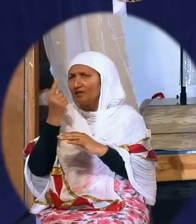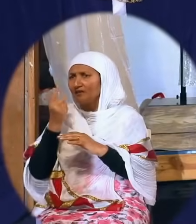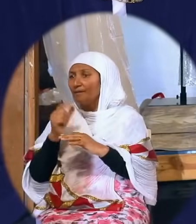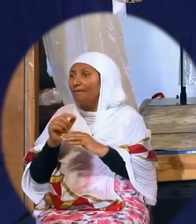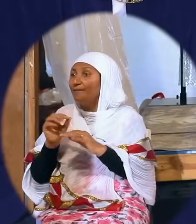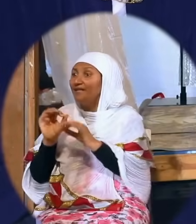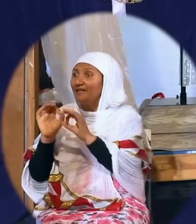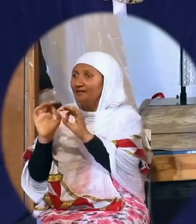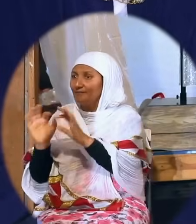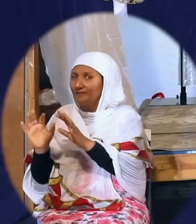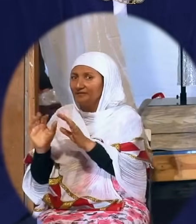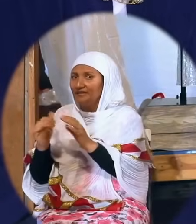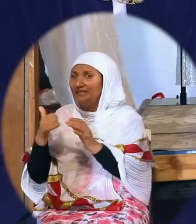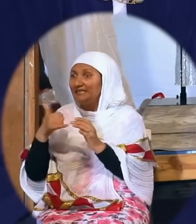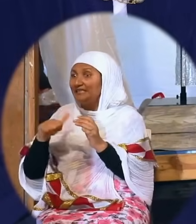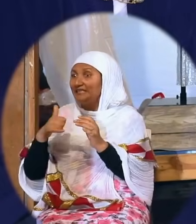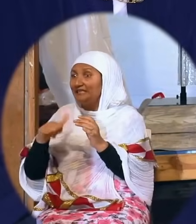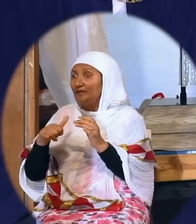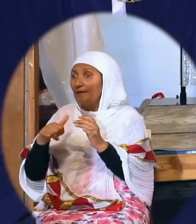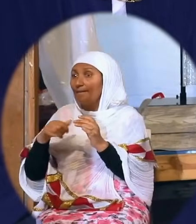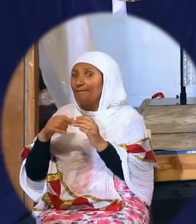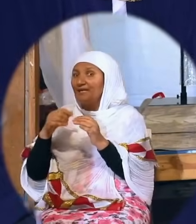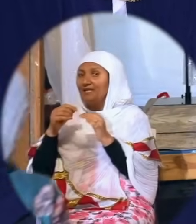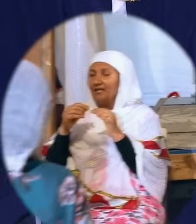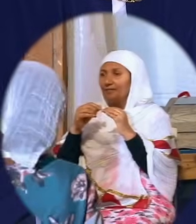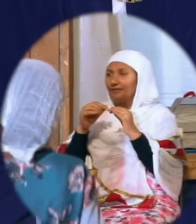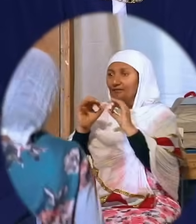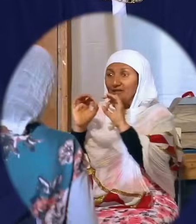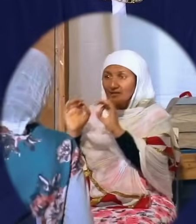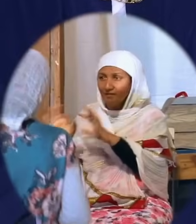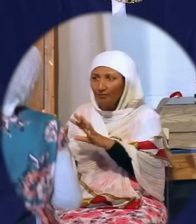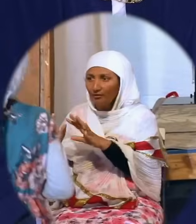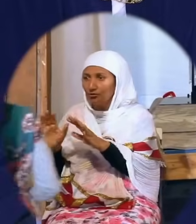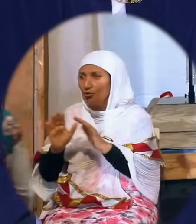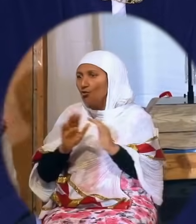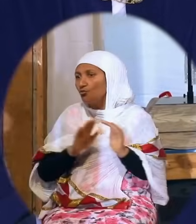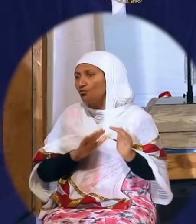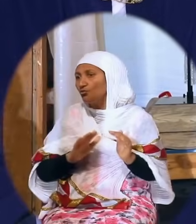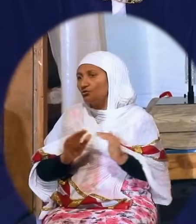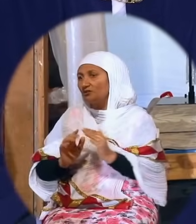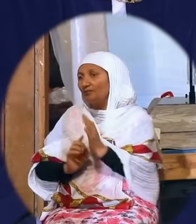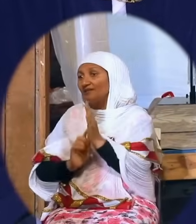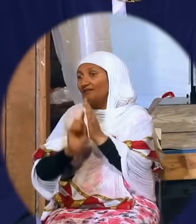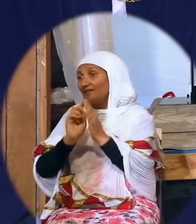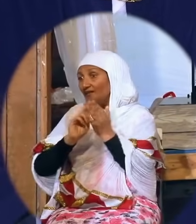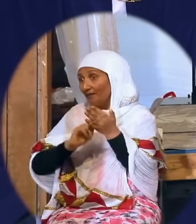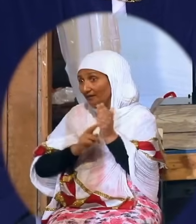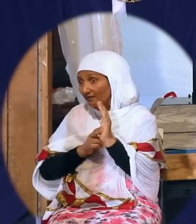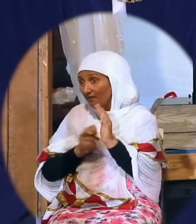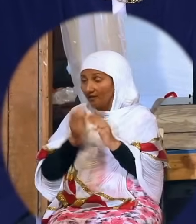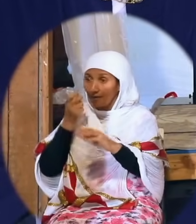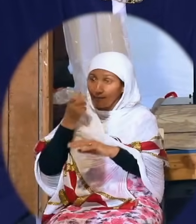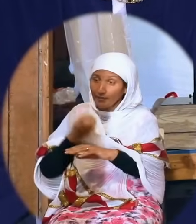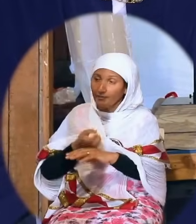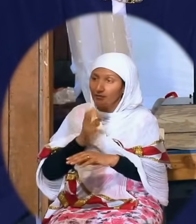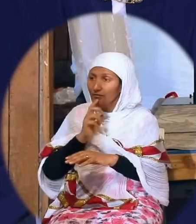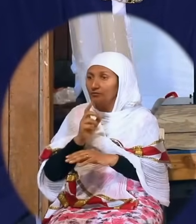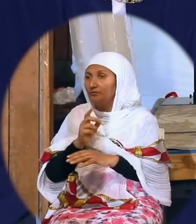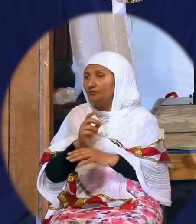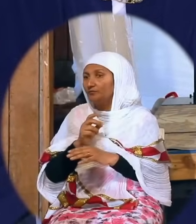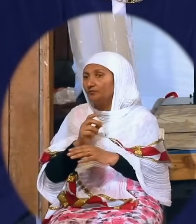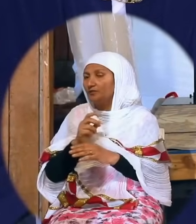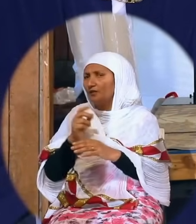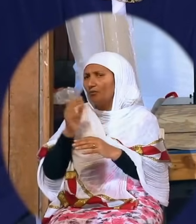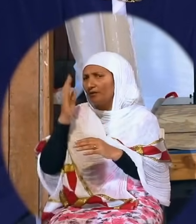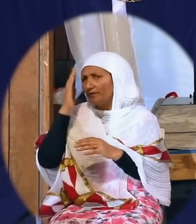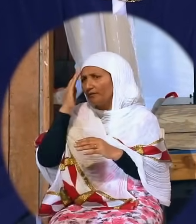በሌለበት እድል በሌለበት ሁኔታዎች በሌለበት ልጆችን ማሳደግ ማለት በጣም ከባድ ነው። እና ክብደቱ የታወቀ ነገር